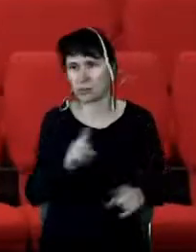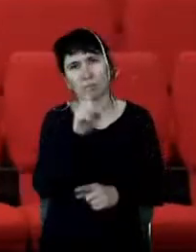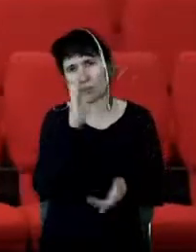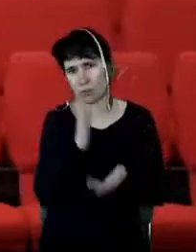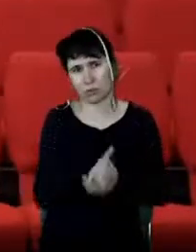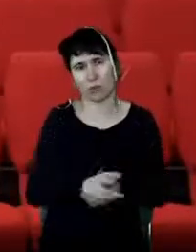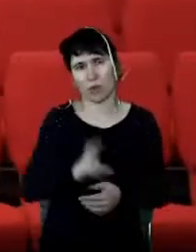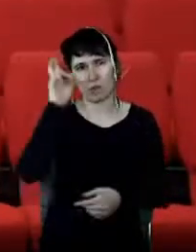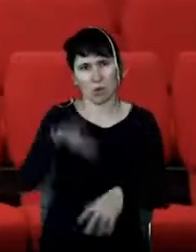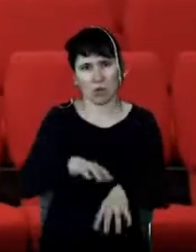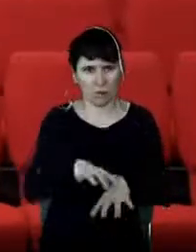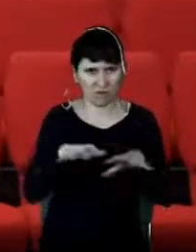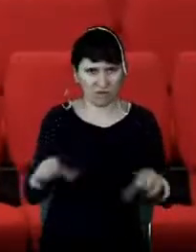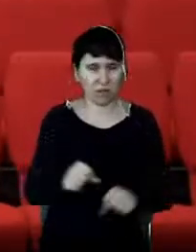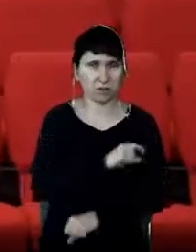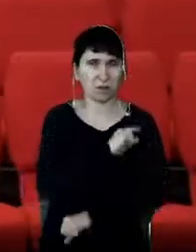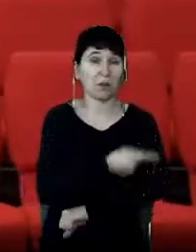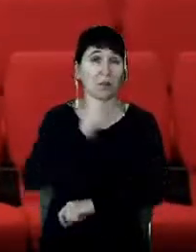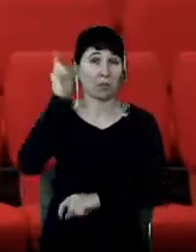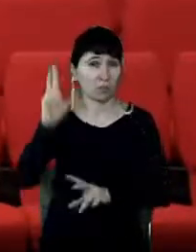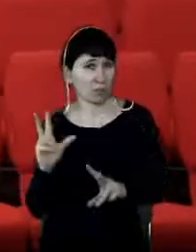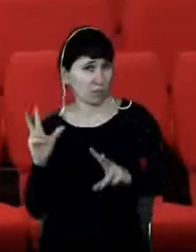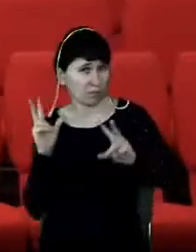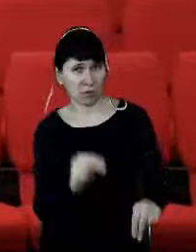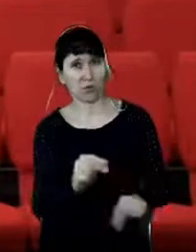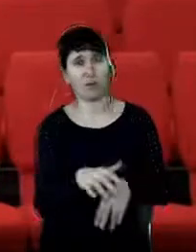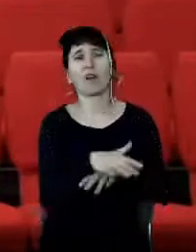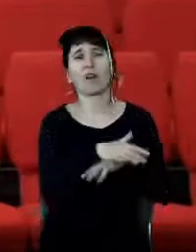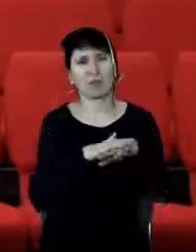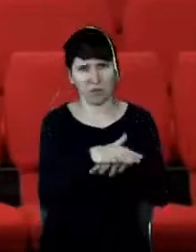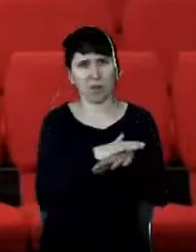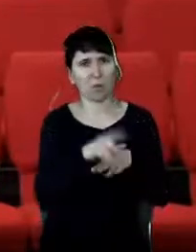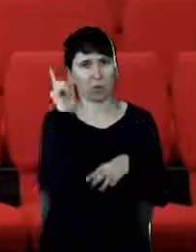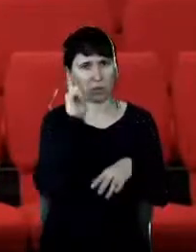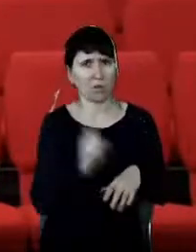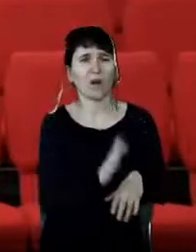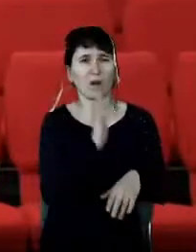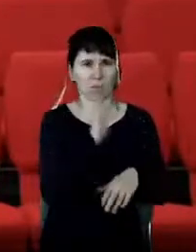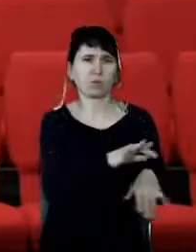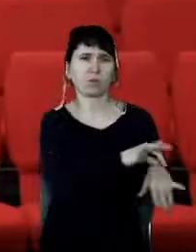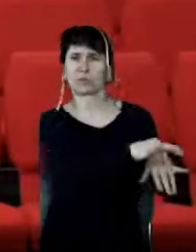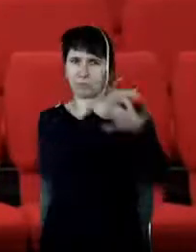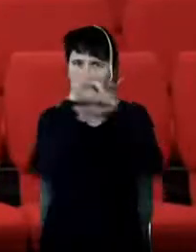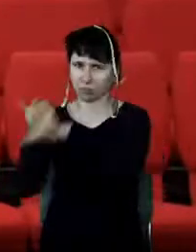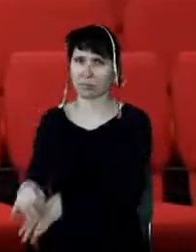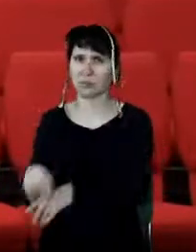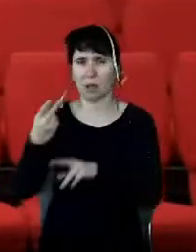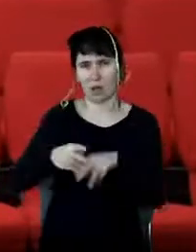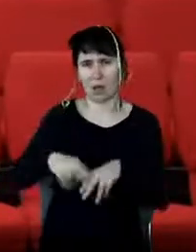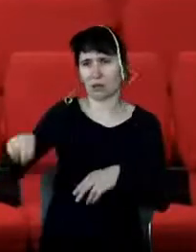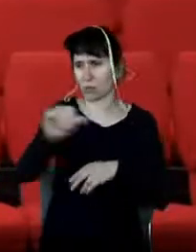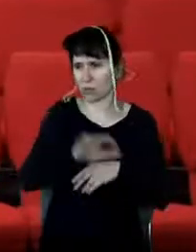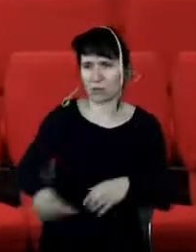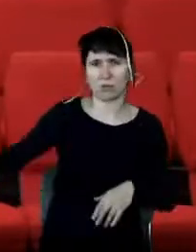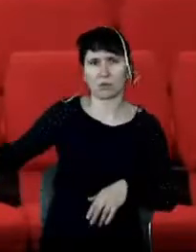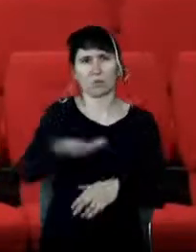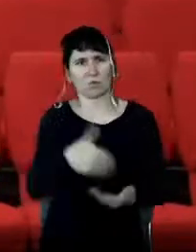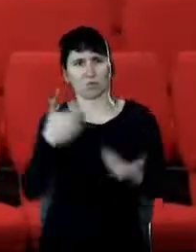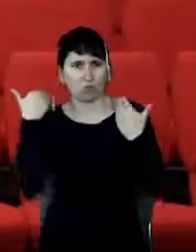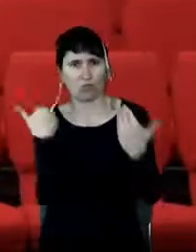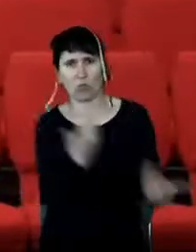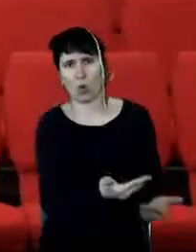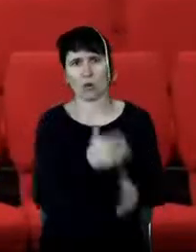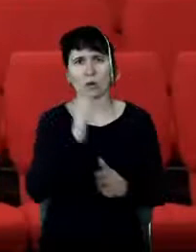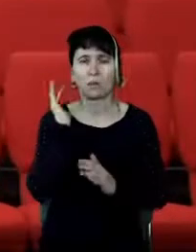влада. І якщо він пообіцяв євреям, я вас веду в обітовану землю, в обіцяну землю, яку я вам пообіцяв,